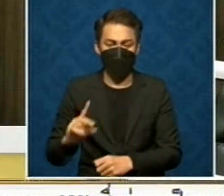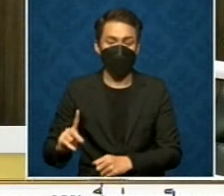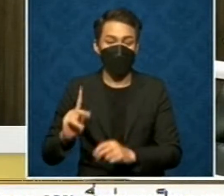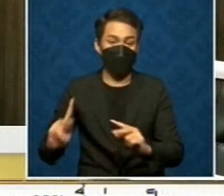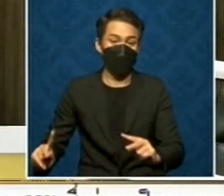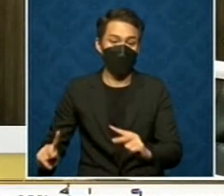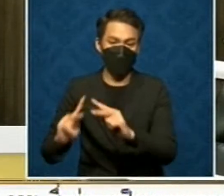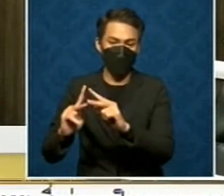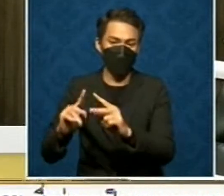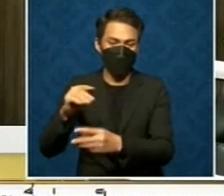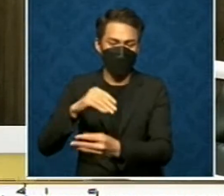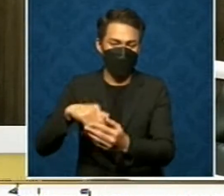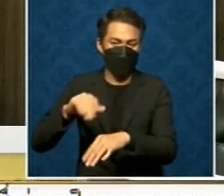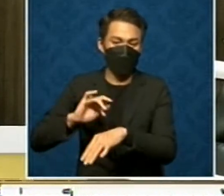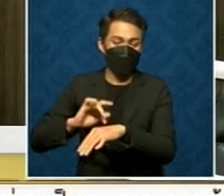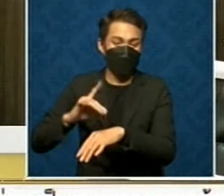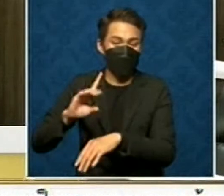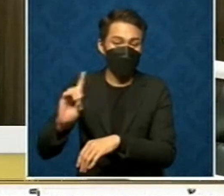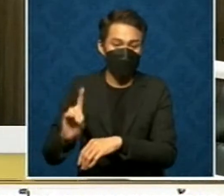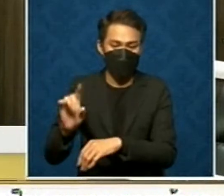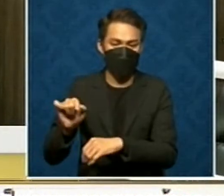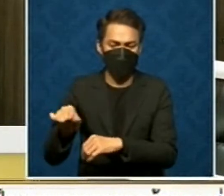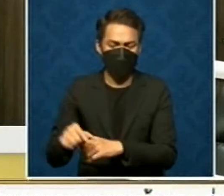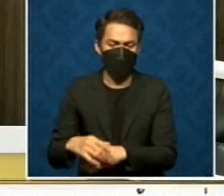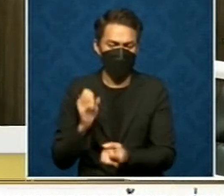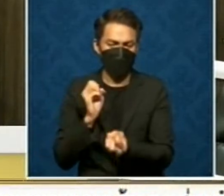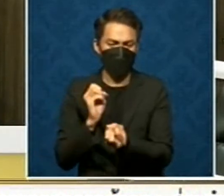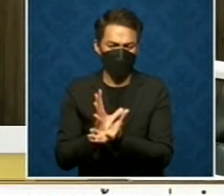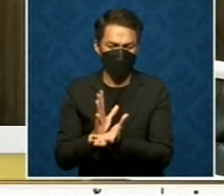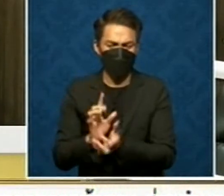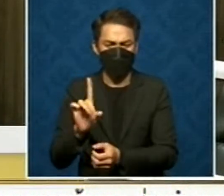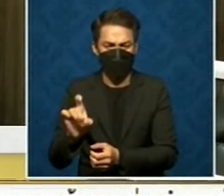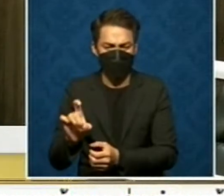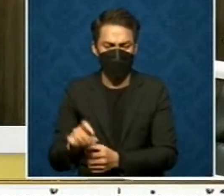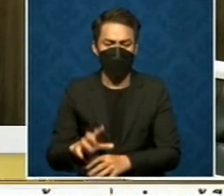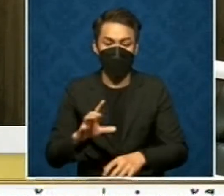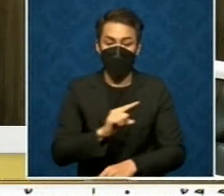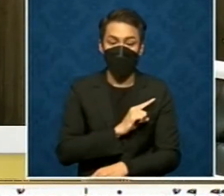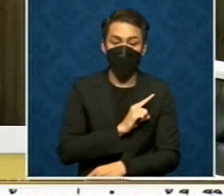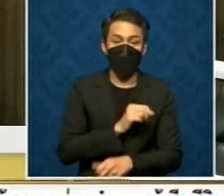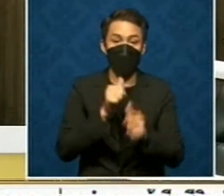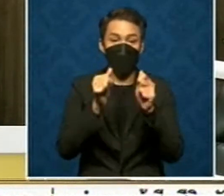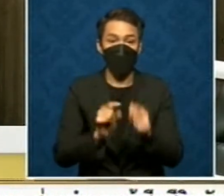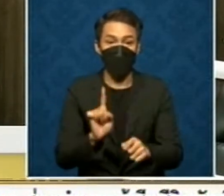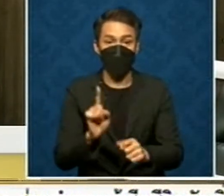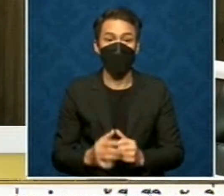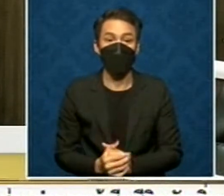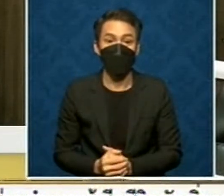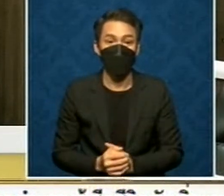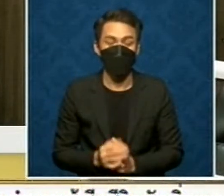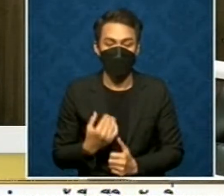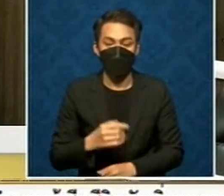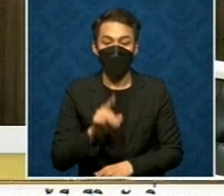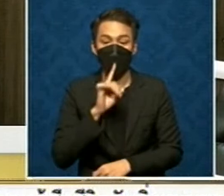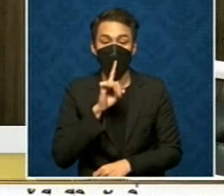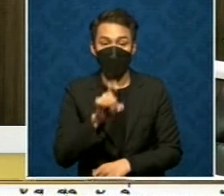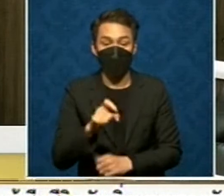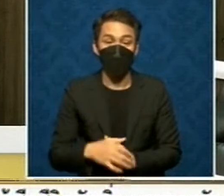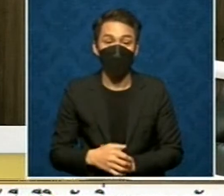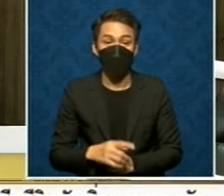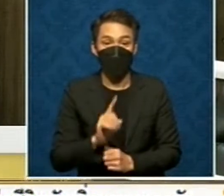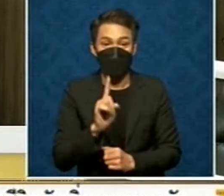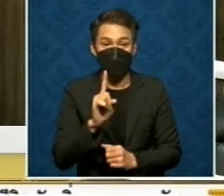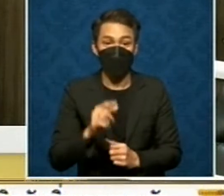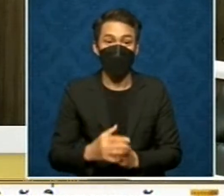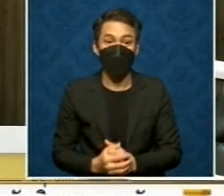ิที่ทำใหประเทตชเราเสียหายขนาดนี้ได้ยไคุปายุทธ์บอกวผมเอาไ้ม่่ออกมา นั่งอยข้ข้างกัน